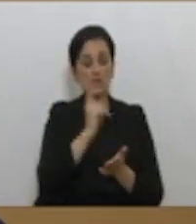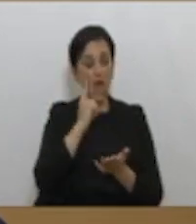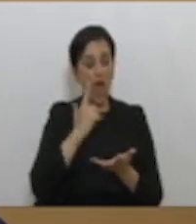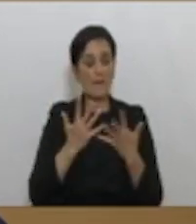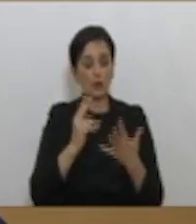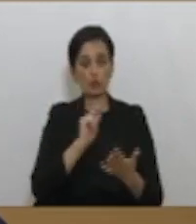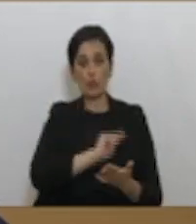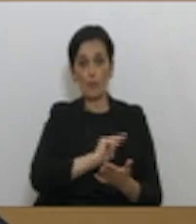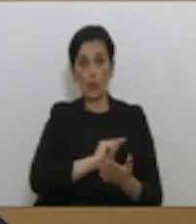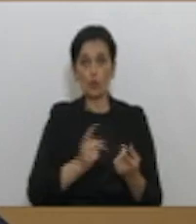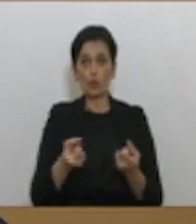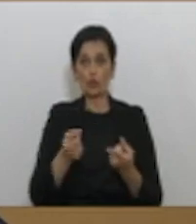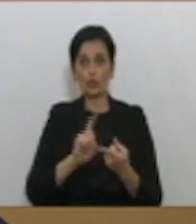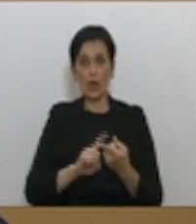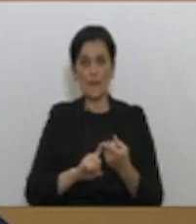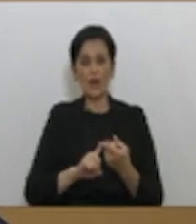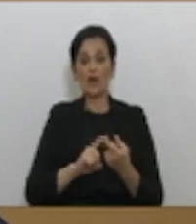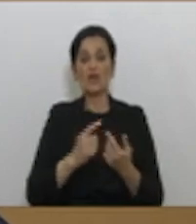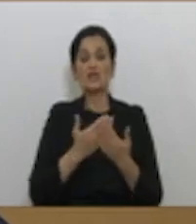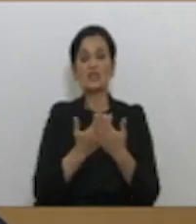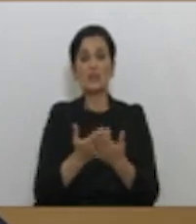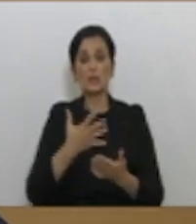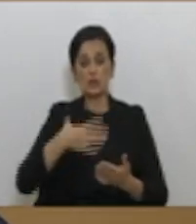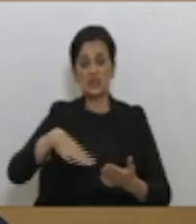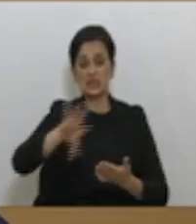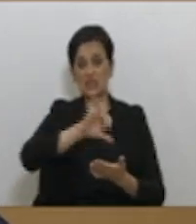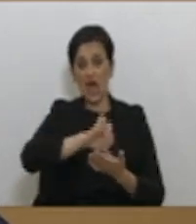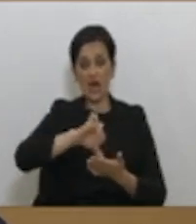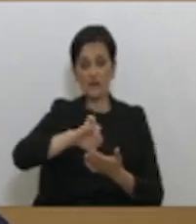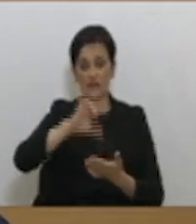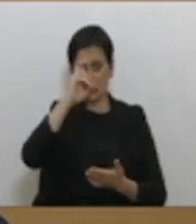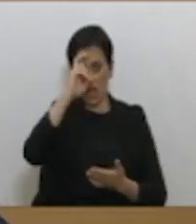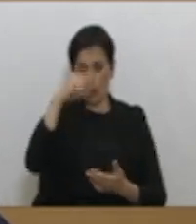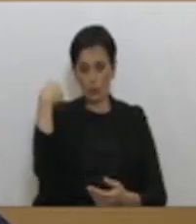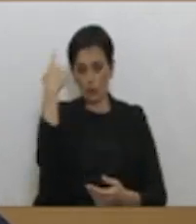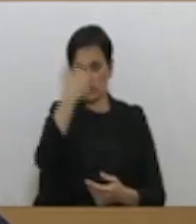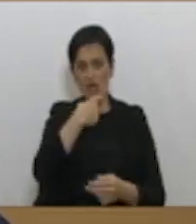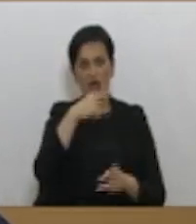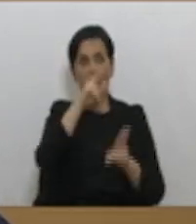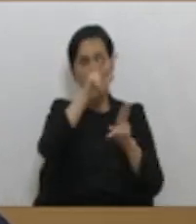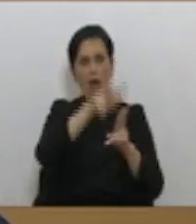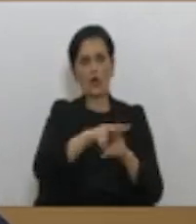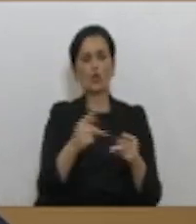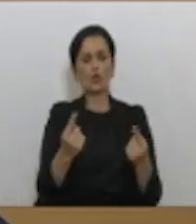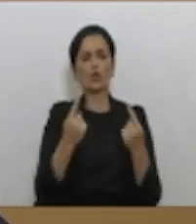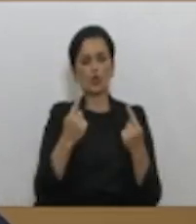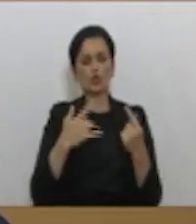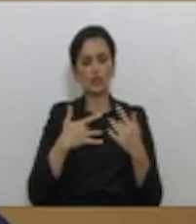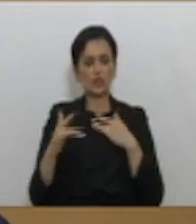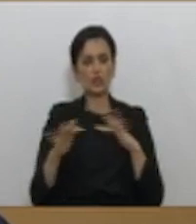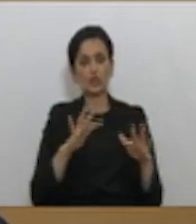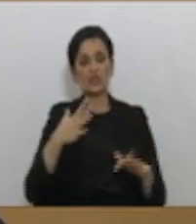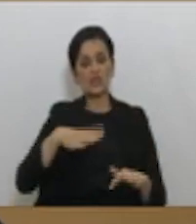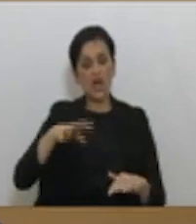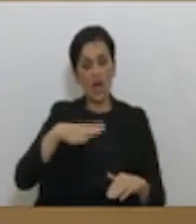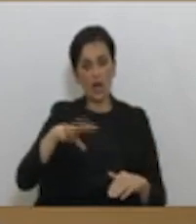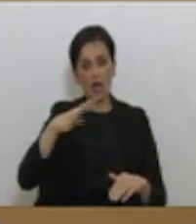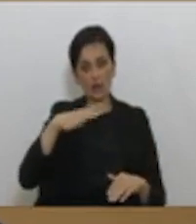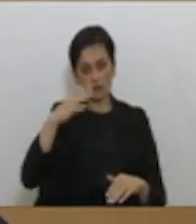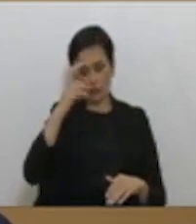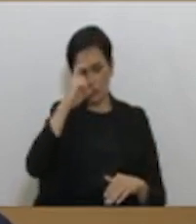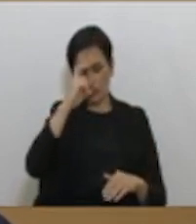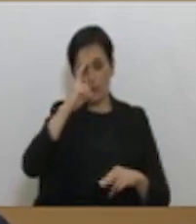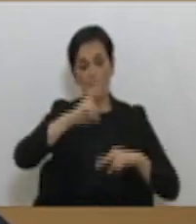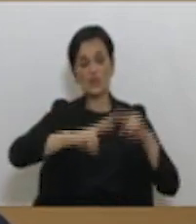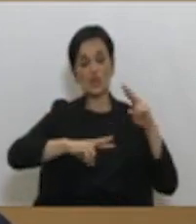შესახებ, რომლებიც წარმოადგენენ საქართველოს სახელმწიფო სახეს და აკისრიათ უდიდესი როლი ქართული სახელმწიფო წარმოჩენასა და